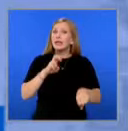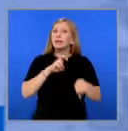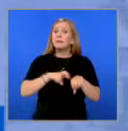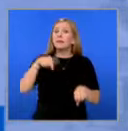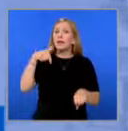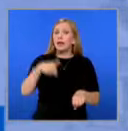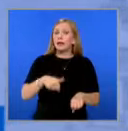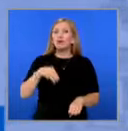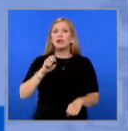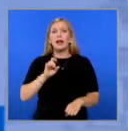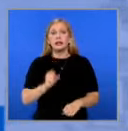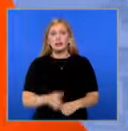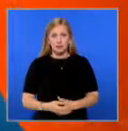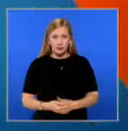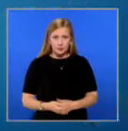ганев от